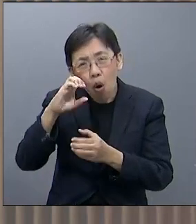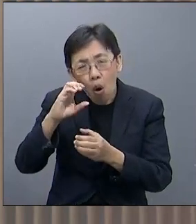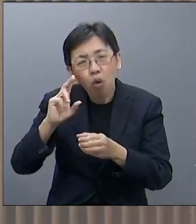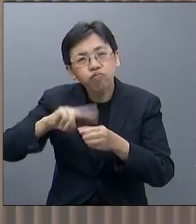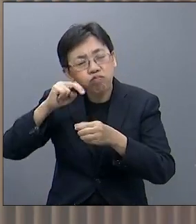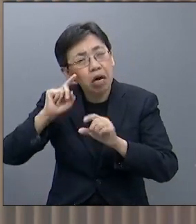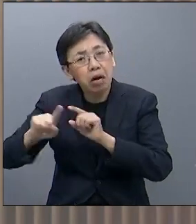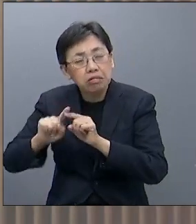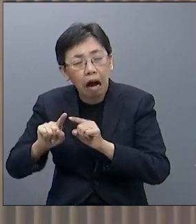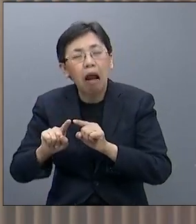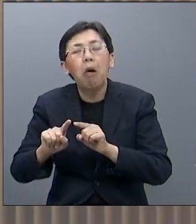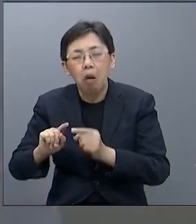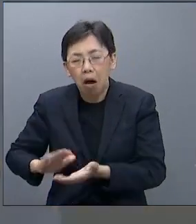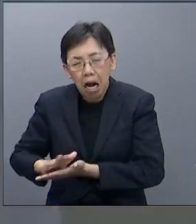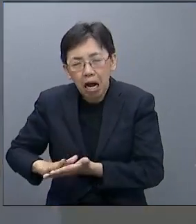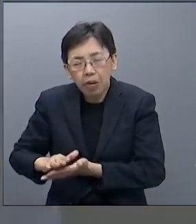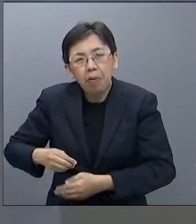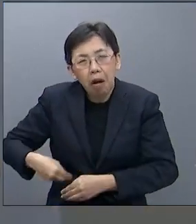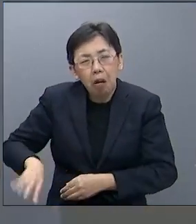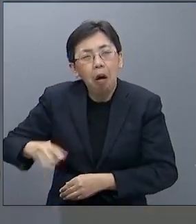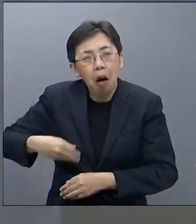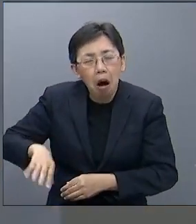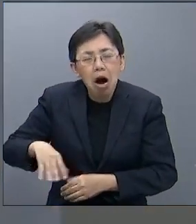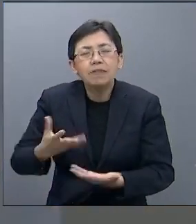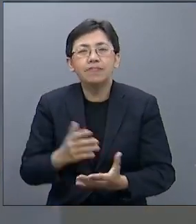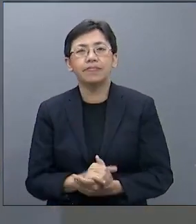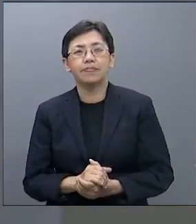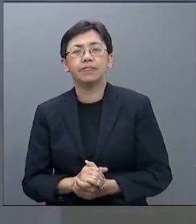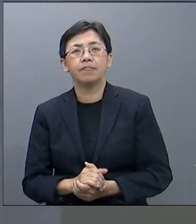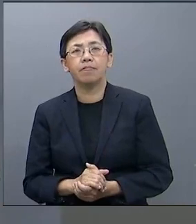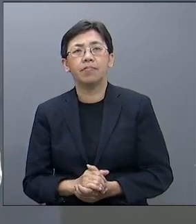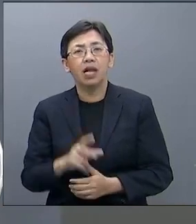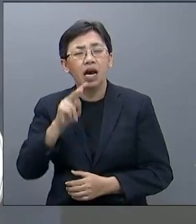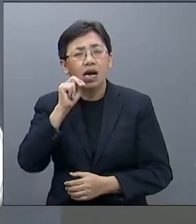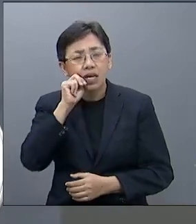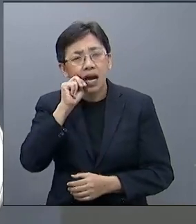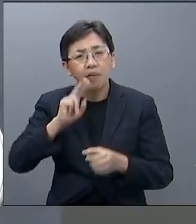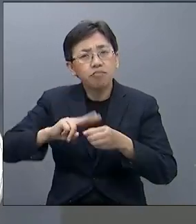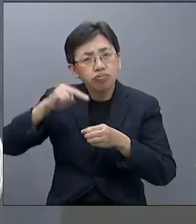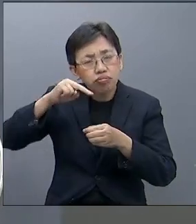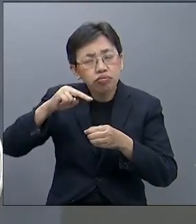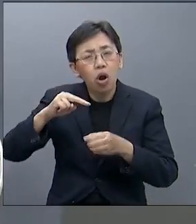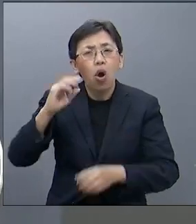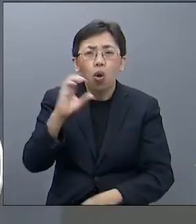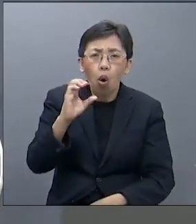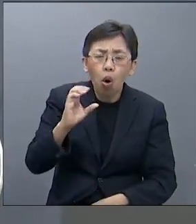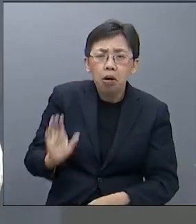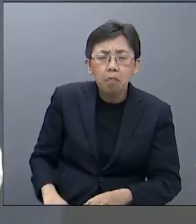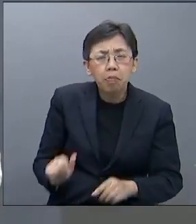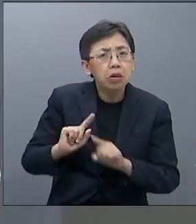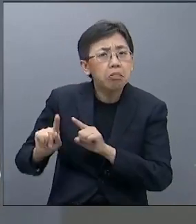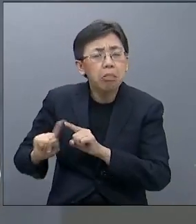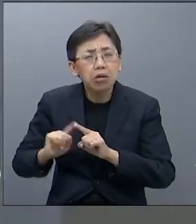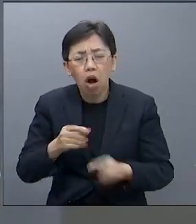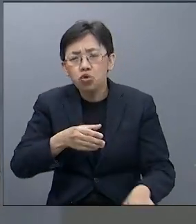ายออกไป ใช่ครับ ครับ ค่ะเพราะฉะนั้นแบบนี้เนี่ยนะคะเรื่องของตัวน้ำอัดลมมันก็มีคอมเมนต์ในโลกออนไลน์ที่เขาถกเถียงกันคุณหมอว่า